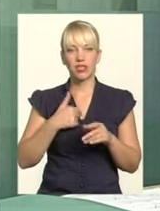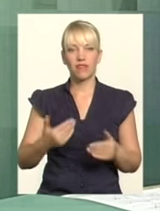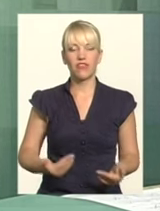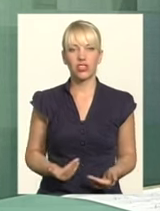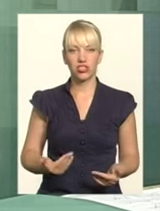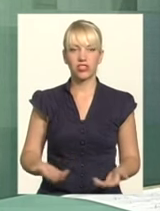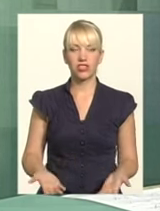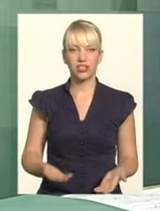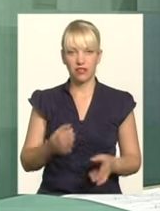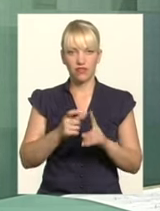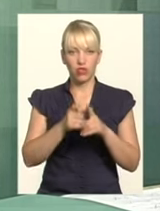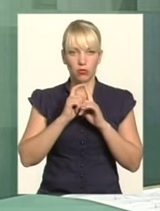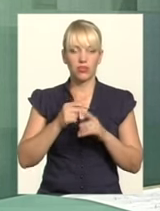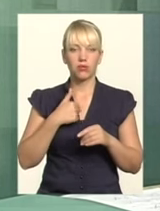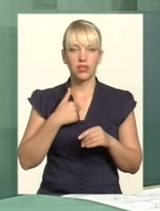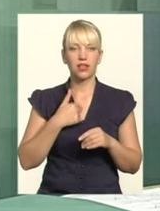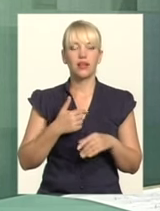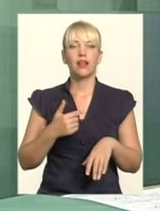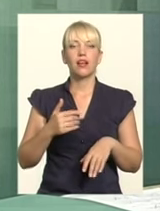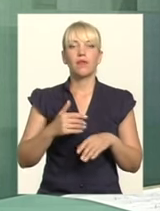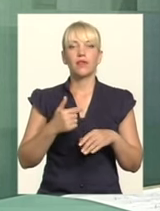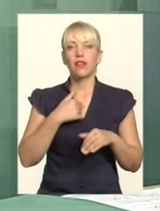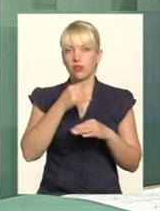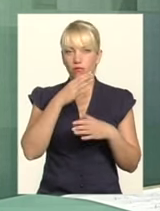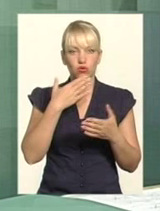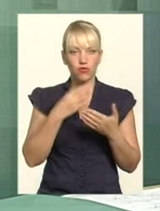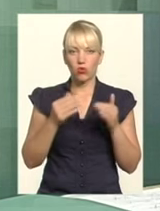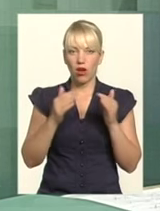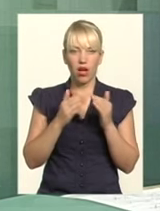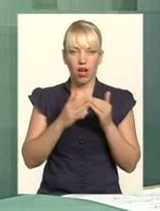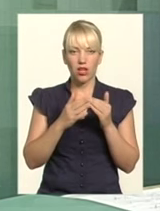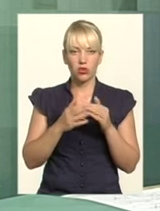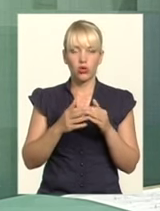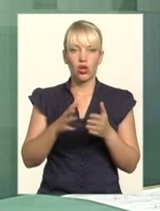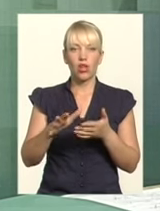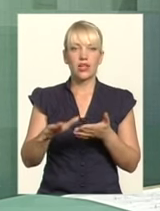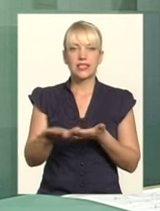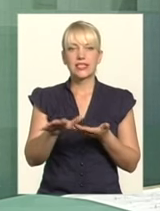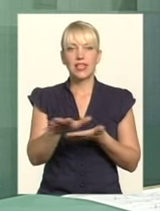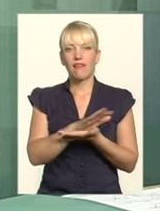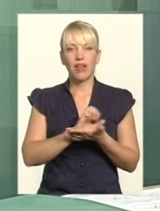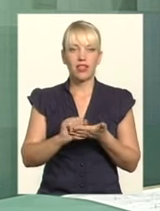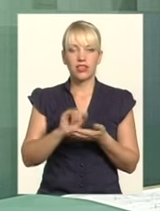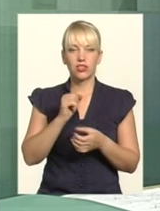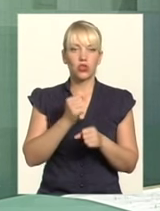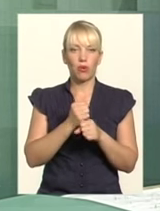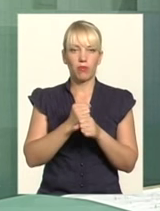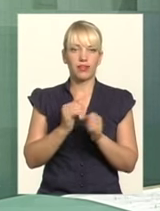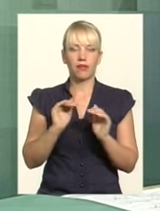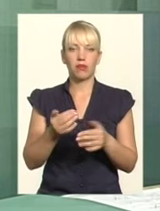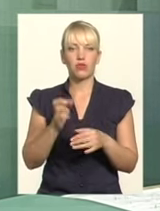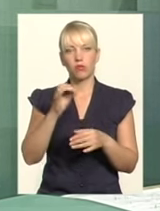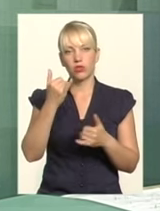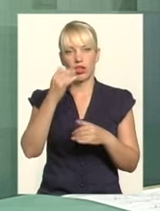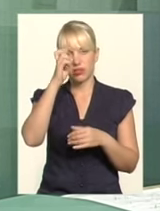Пенсії 1700. Як мені далі вижити? Куди звертатися? Щоб боронитися? Я не можу свою власну хату завалити і зробити меншу, тому що так зараз